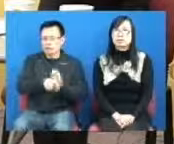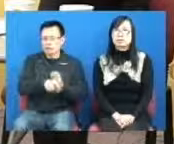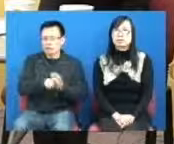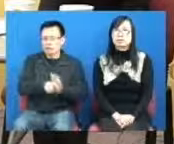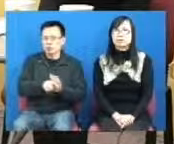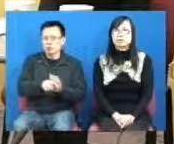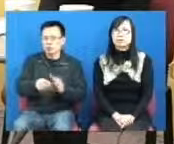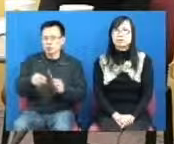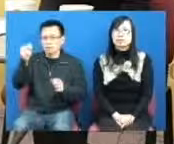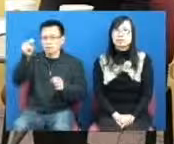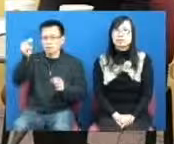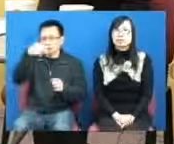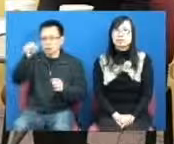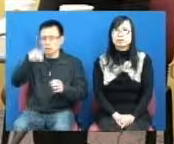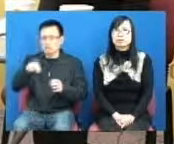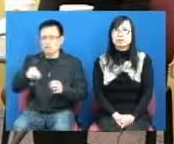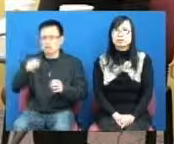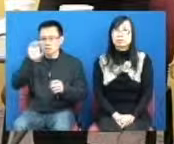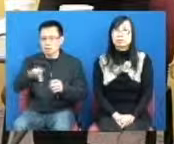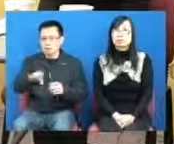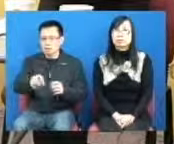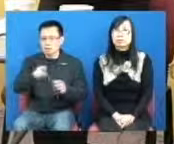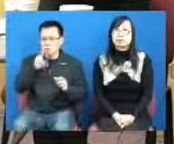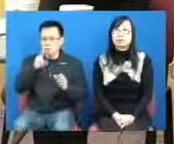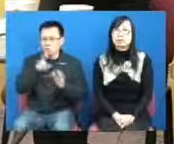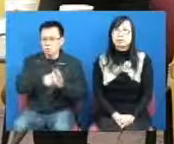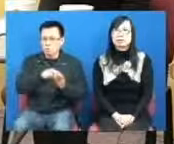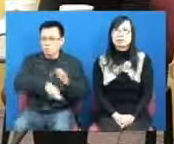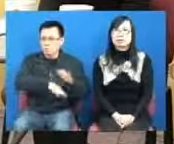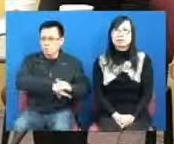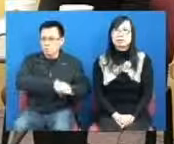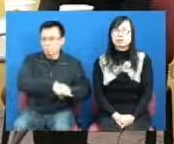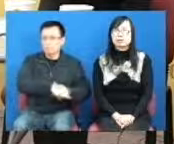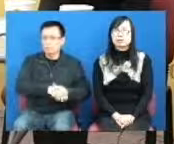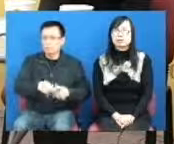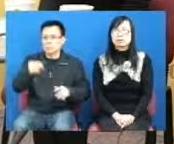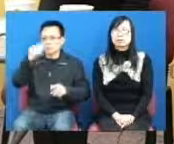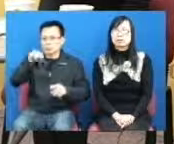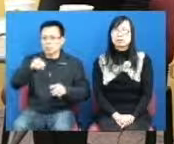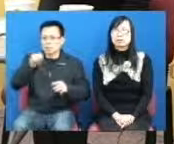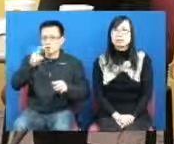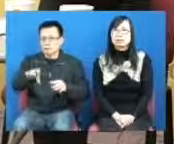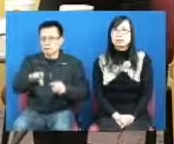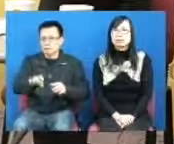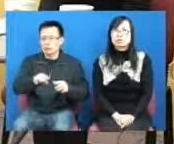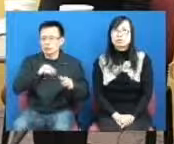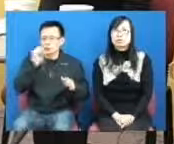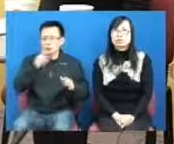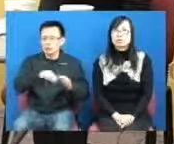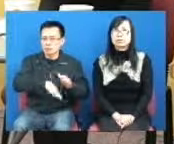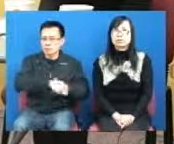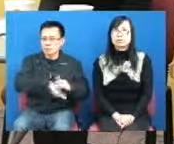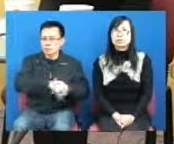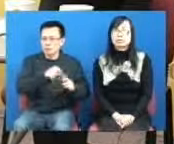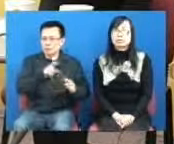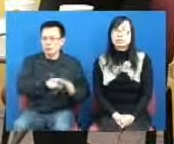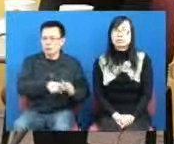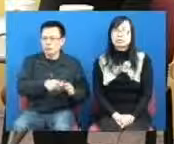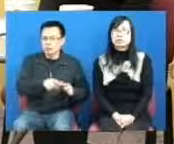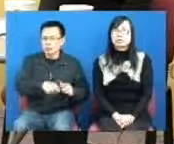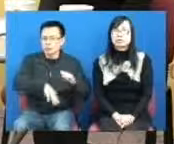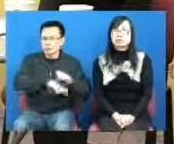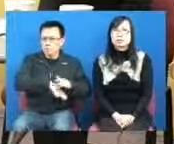七千億的儲備那這六千多七千億的儲備究竟是流來